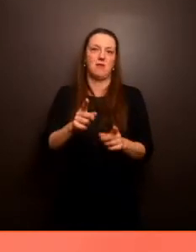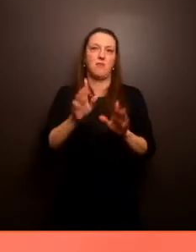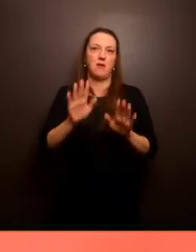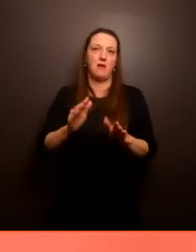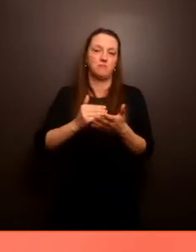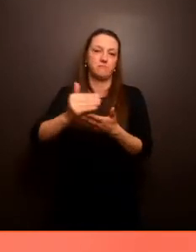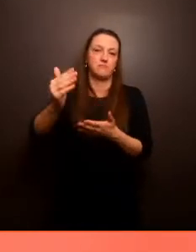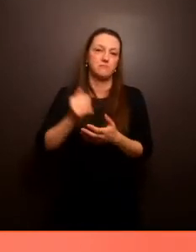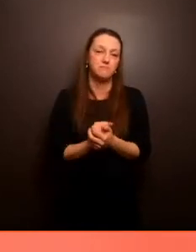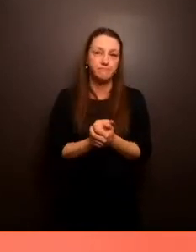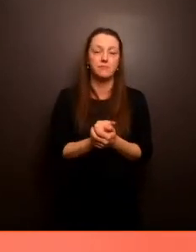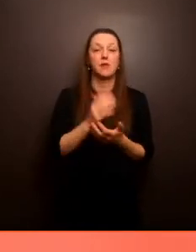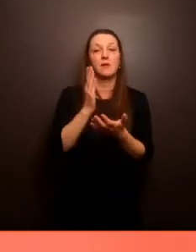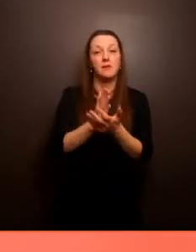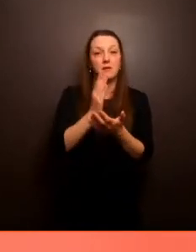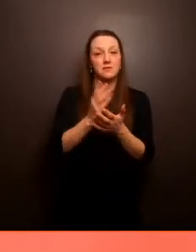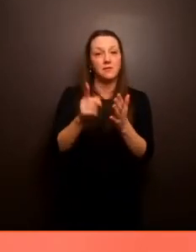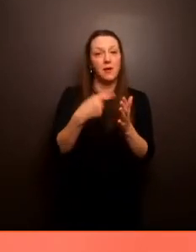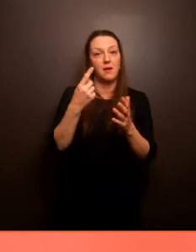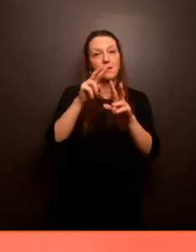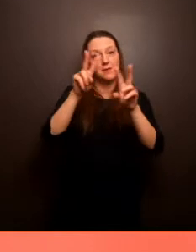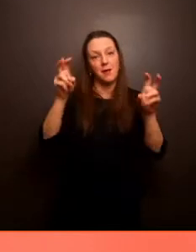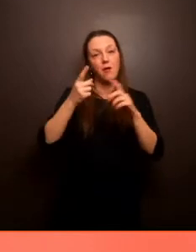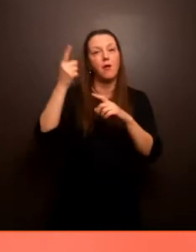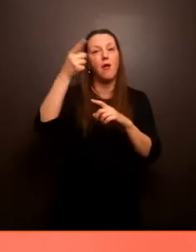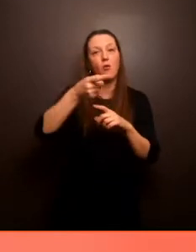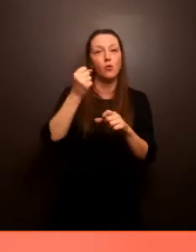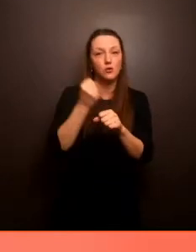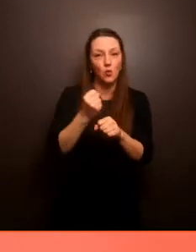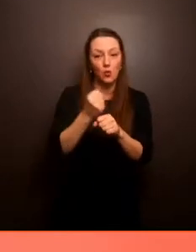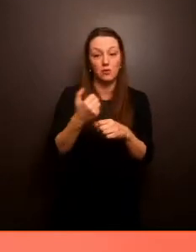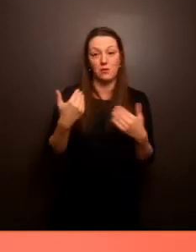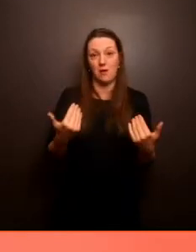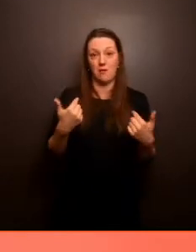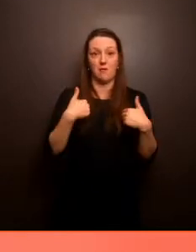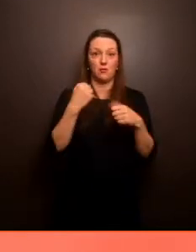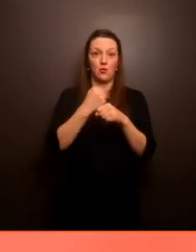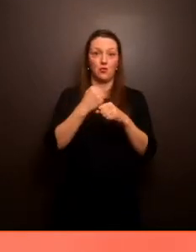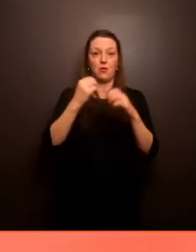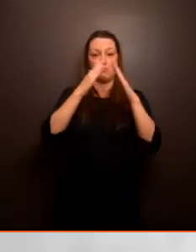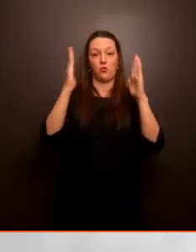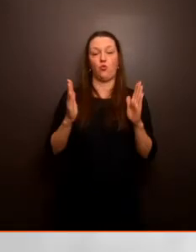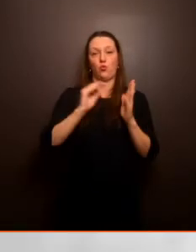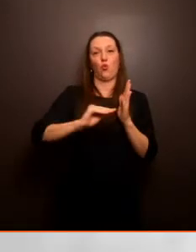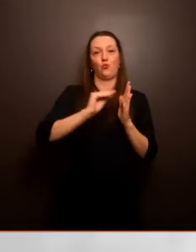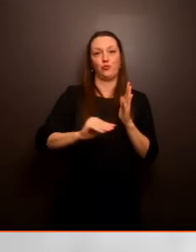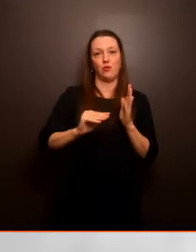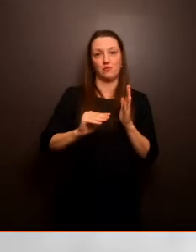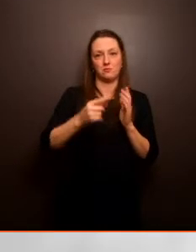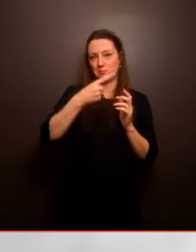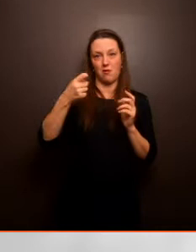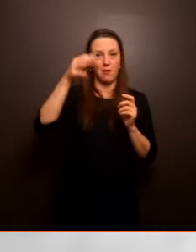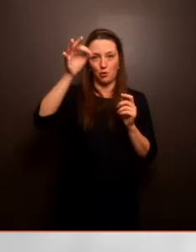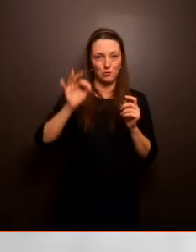kindlasti kaugtööst. Mina töötan täna 100% kodukontoris, kõige oma nende viie lõpuse